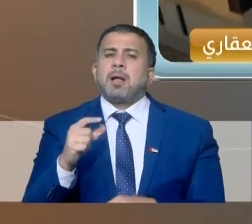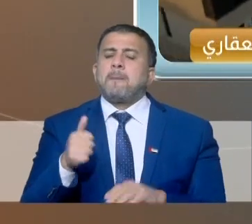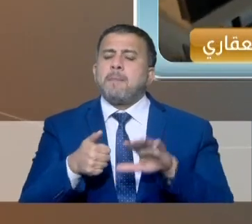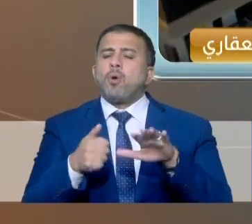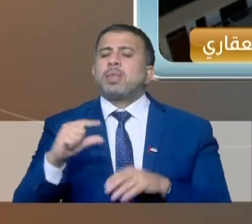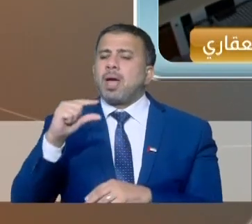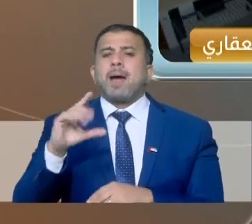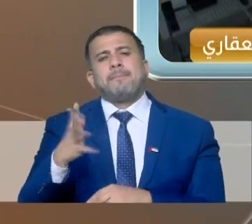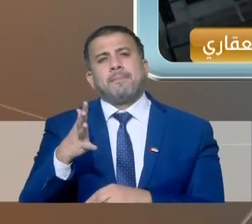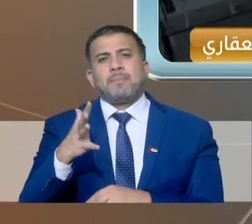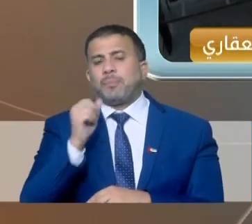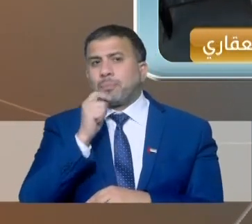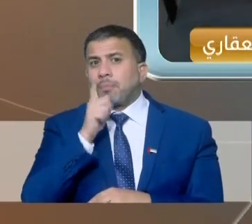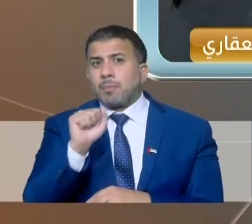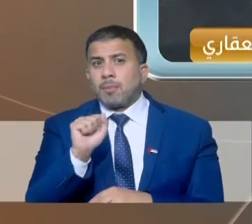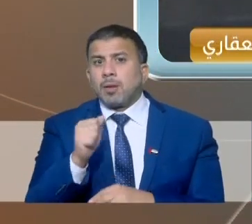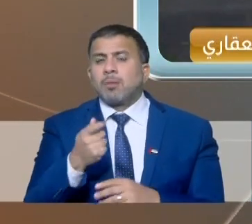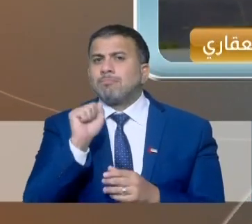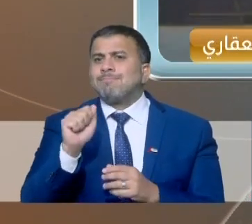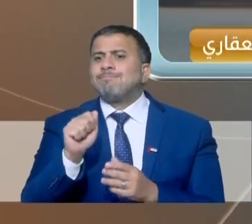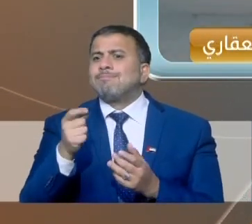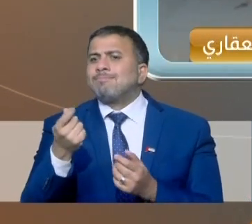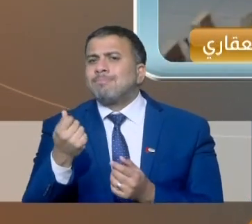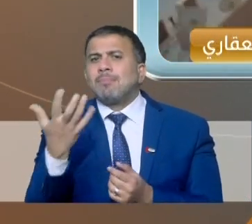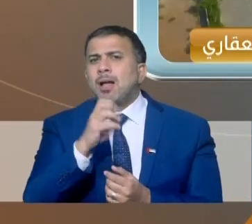548 مليون درهم تقريبا، فيما بلغت باقي معاملات التصرفات الأخرى